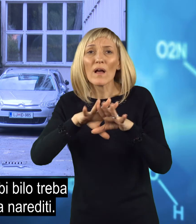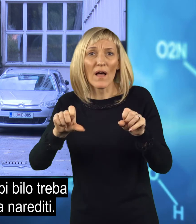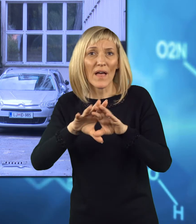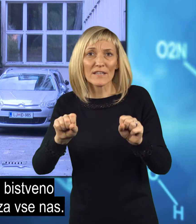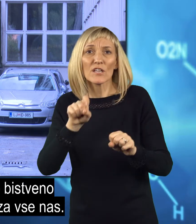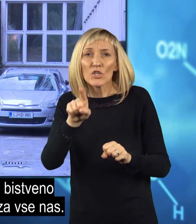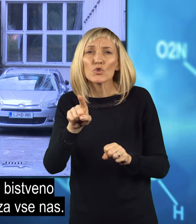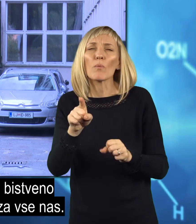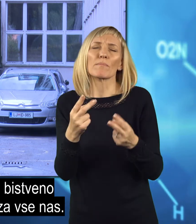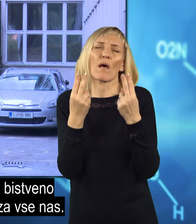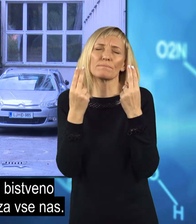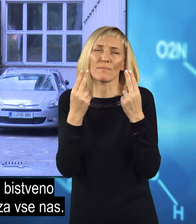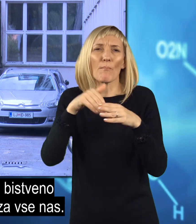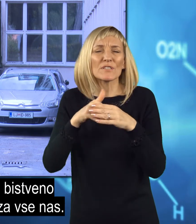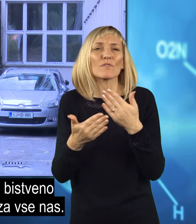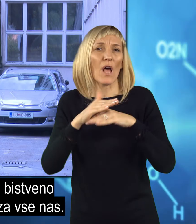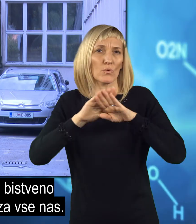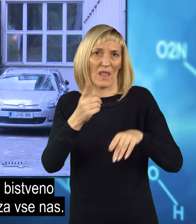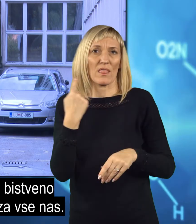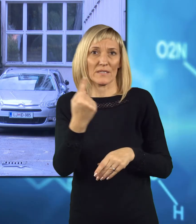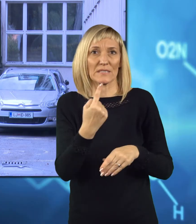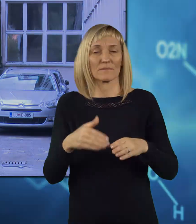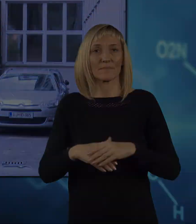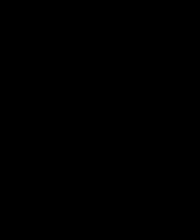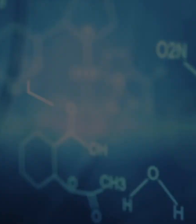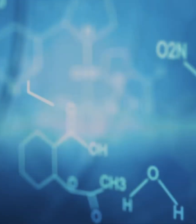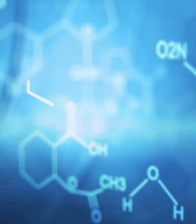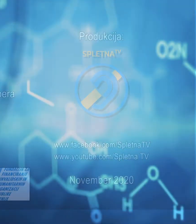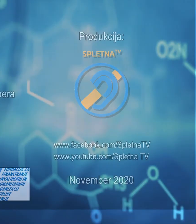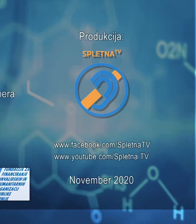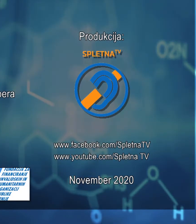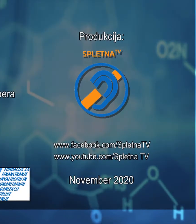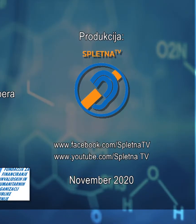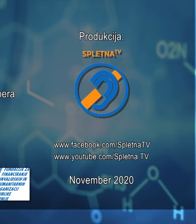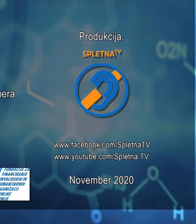ne bi rabo nič drugega narediti in to bi bilo bistvena boljša stvar za vse nas.